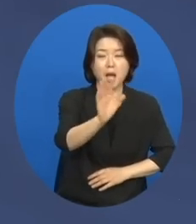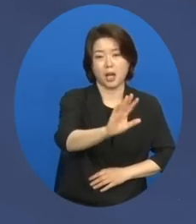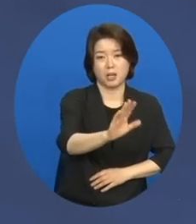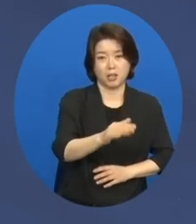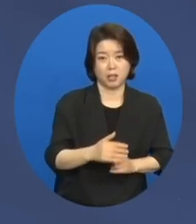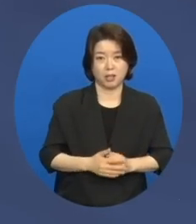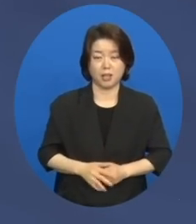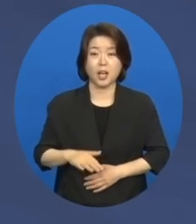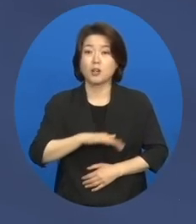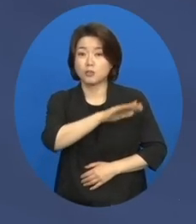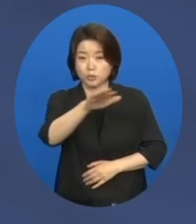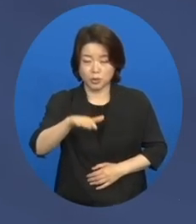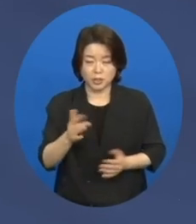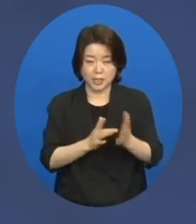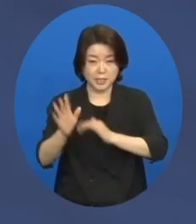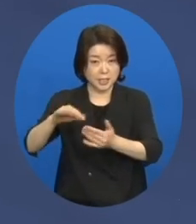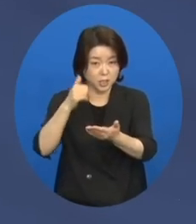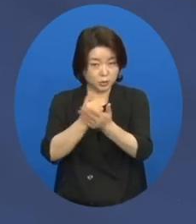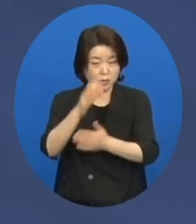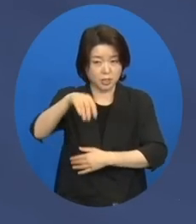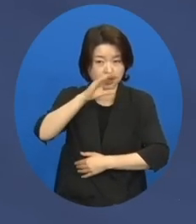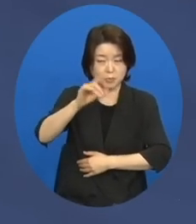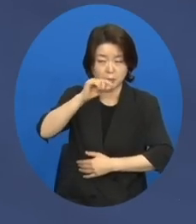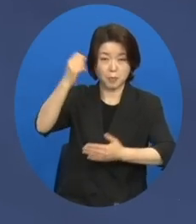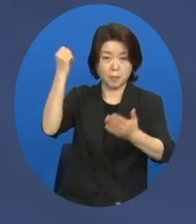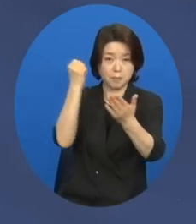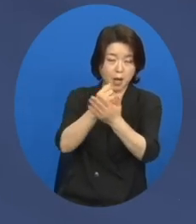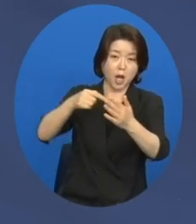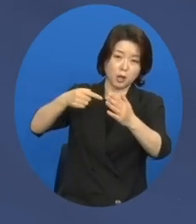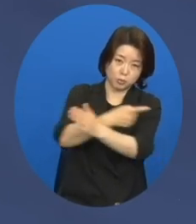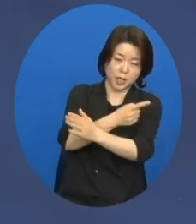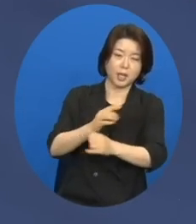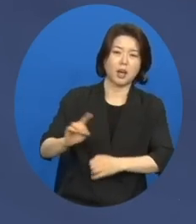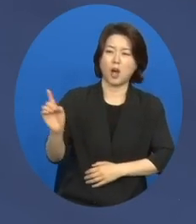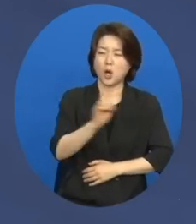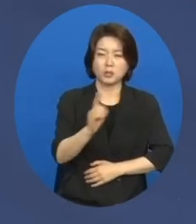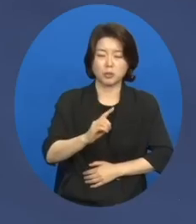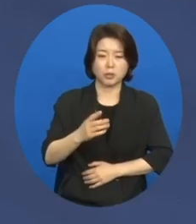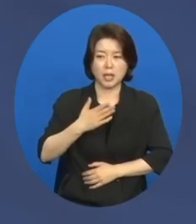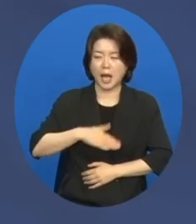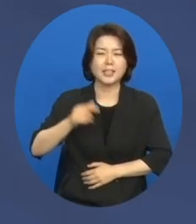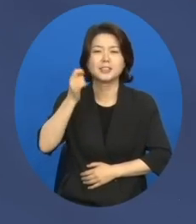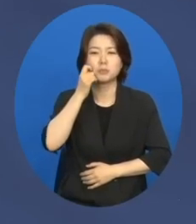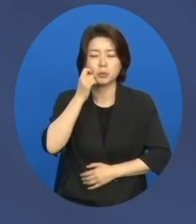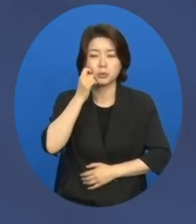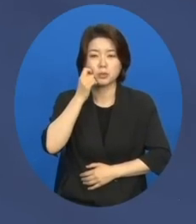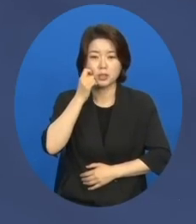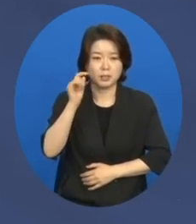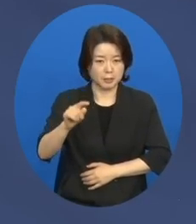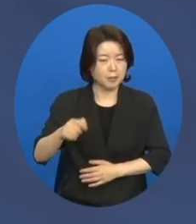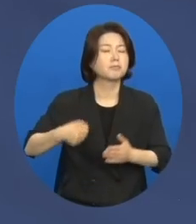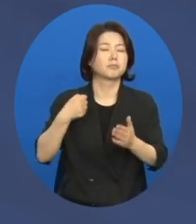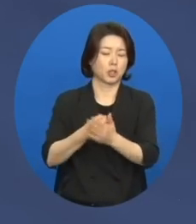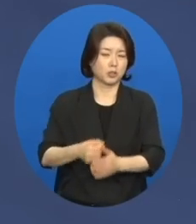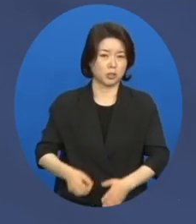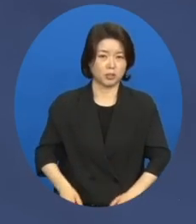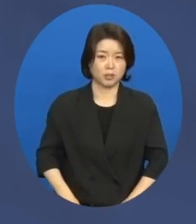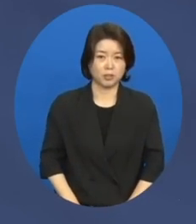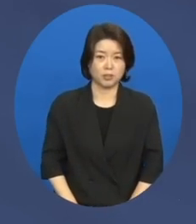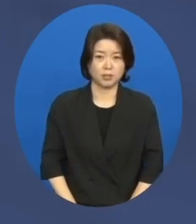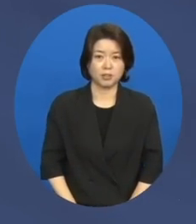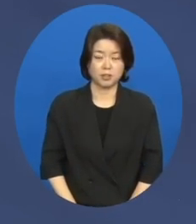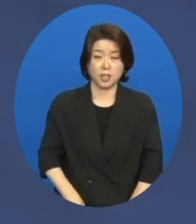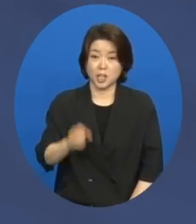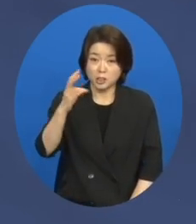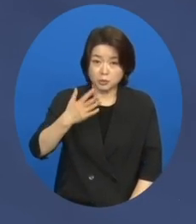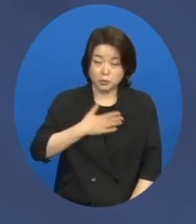너희 중에서 예수 그리스도와 그의 십자가에 못 박힌 것 외에는 아무것도 알지 아니하기로 작정하였습니다.